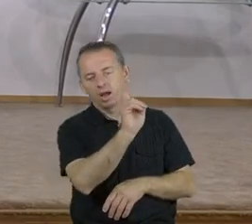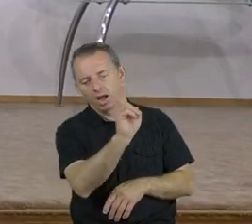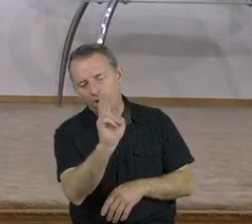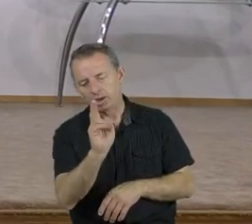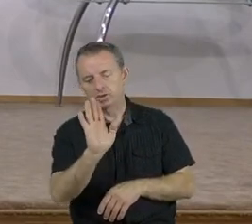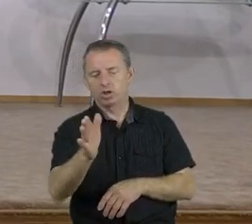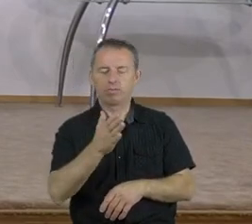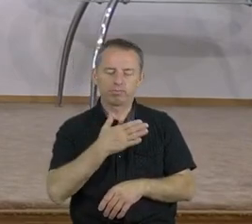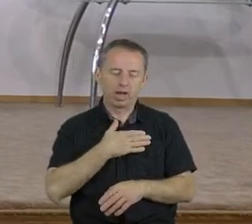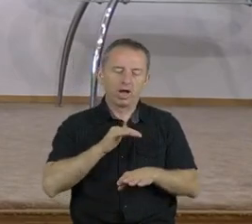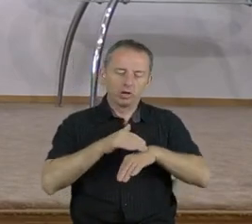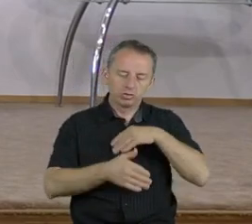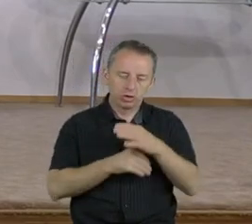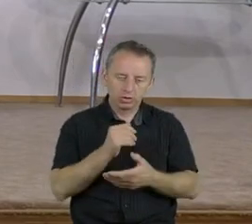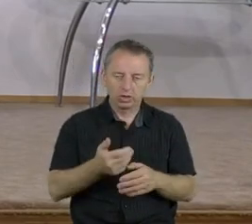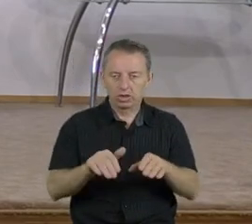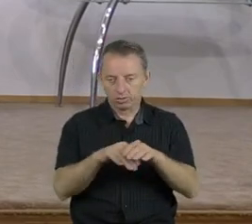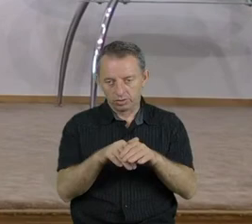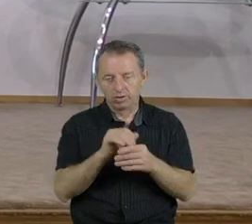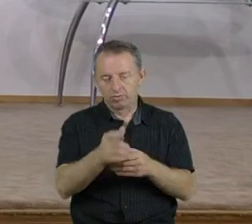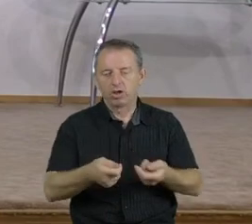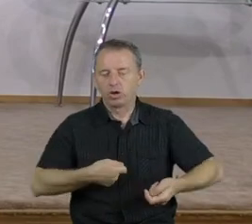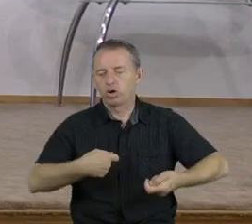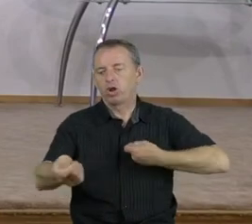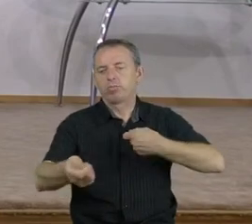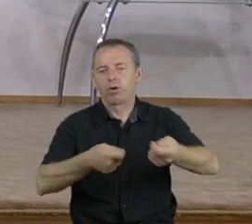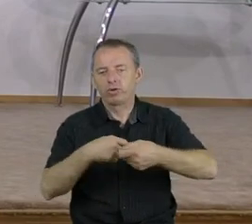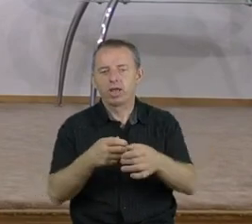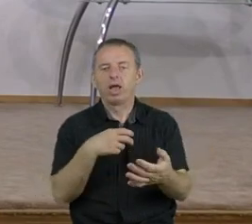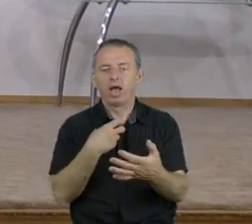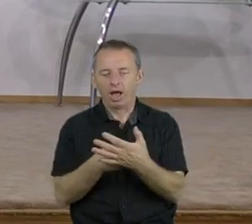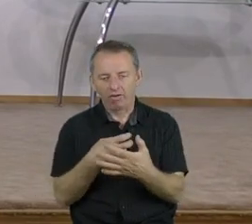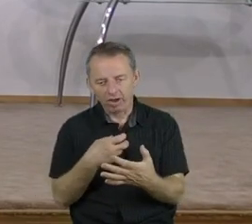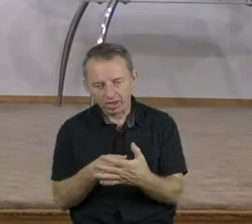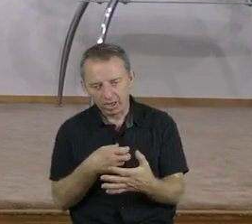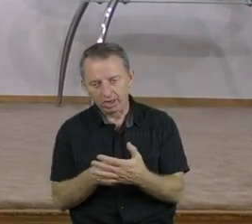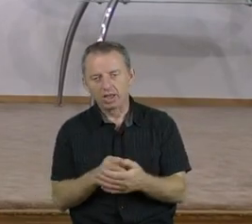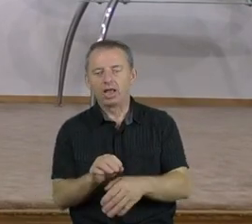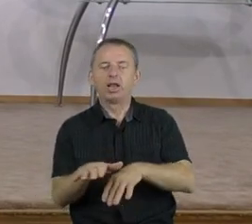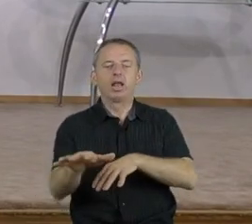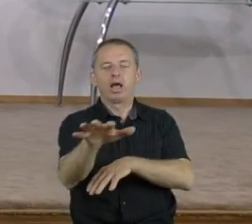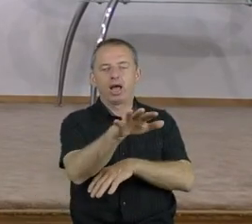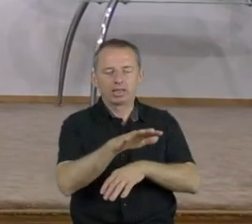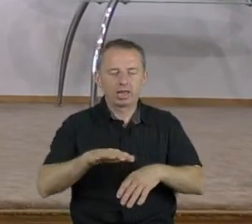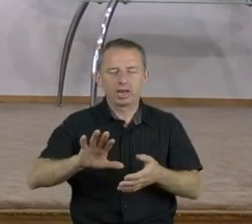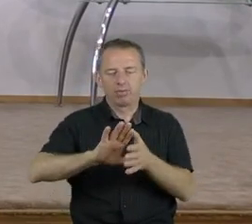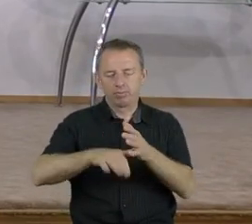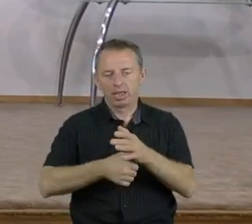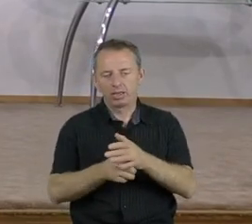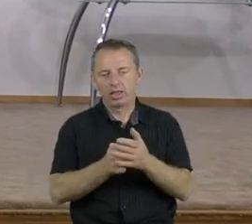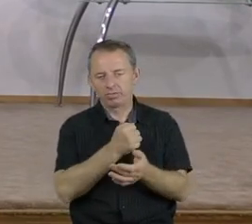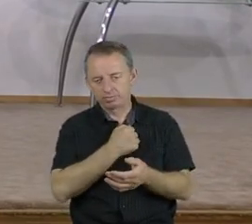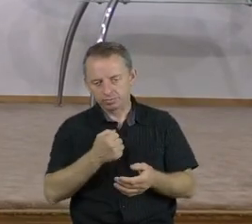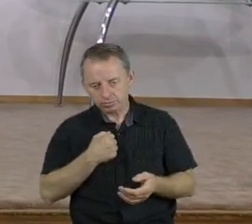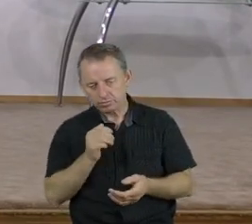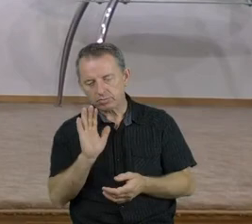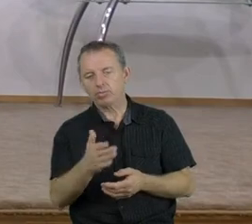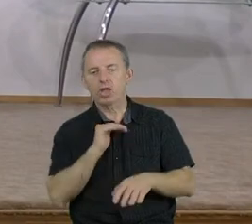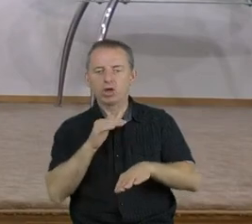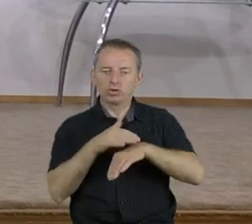ma życzenie uczestniczyć w rozpowszechnianiu Ewangelii na terenie miasta Warszawa, każdy, kto ma